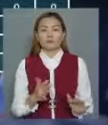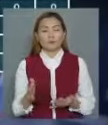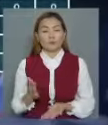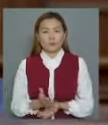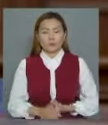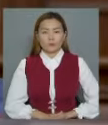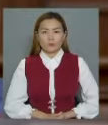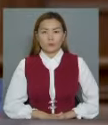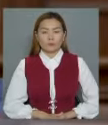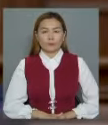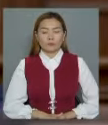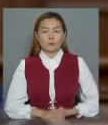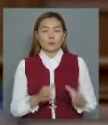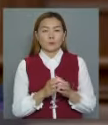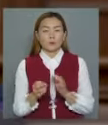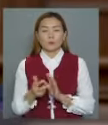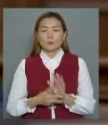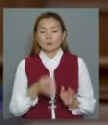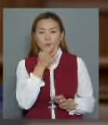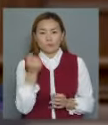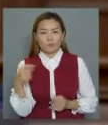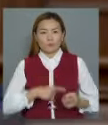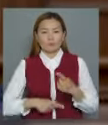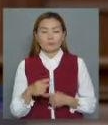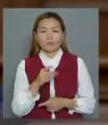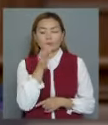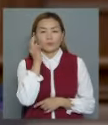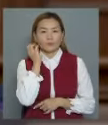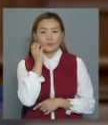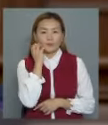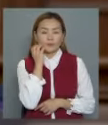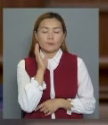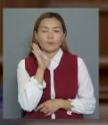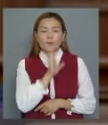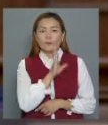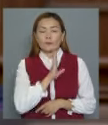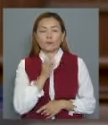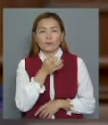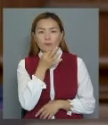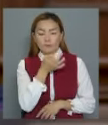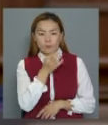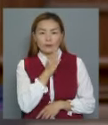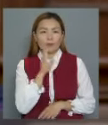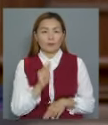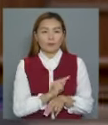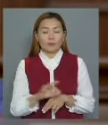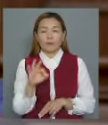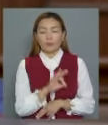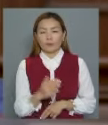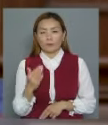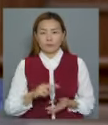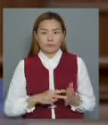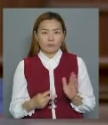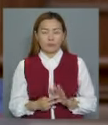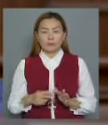анықталған. Білім беру ұйымдарында кәмелетке толмағандар арасында ерте жастан жүктіліктің алдын алу және қыз балалардың тәрбиесі бойынша